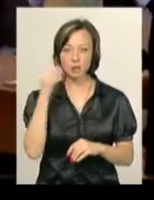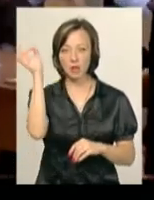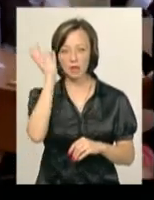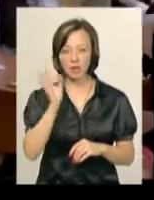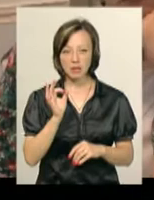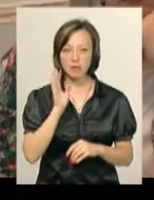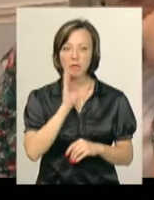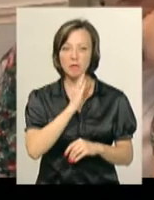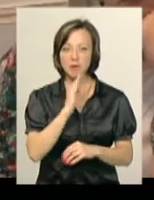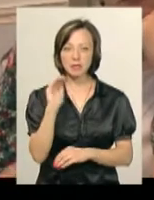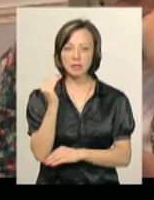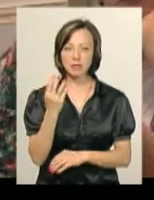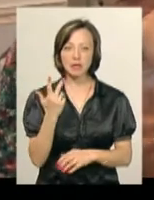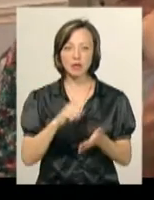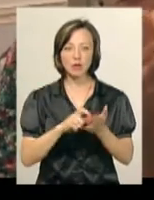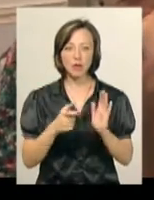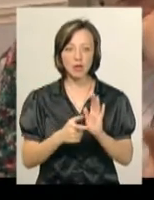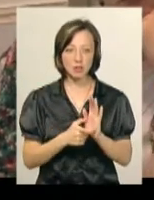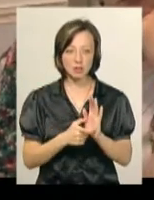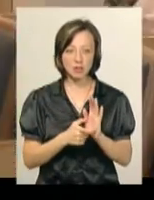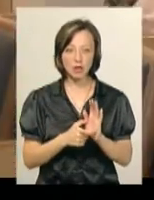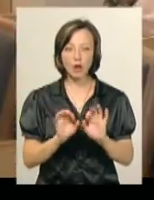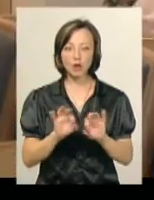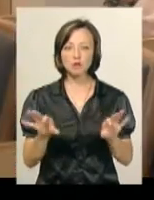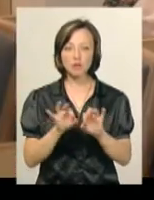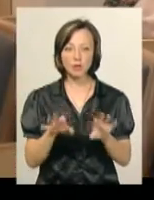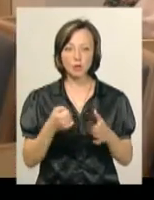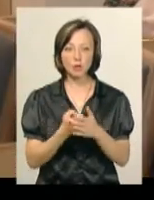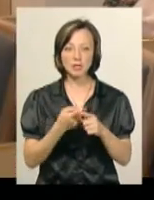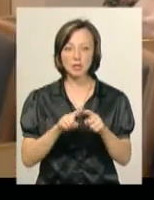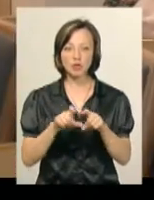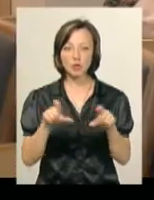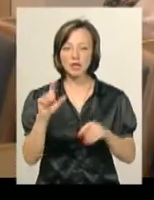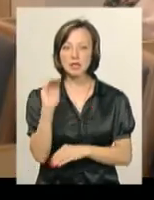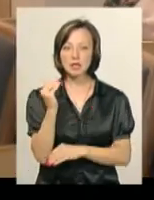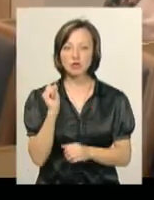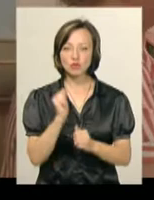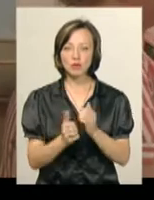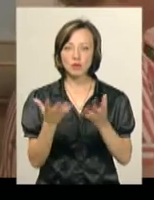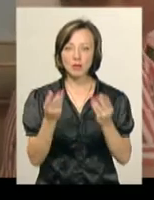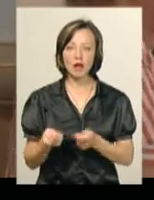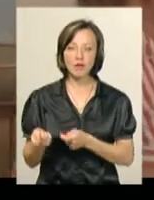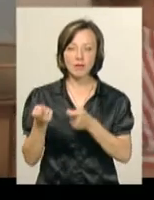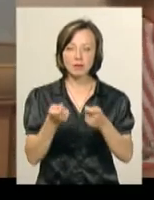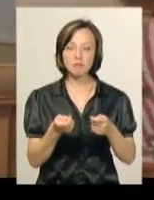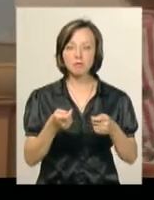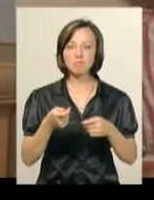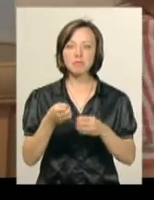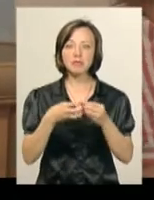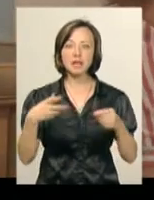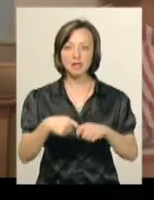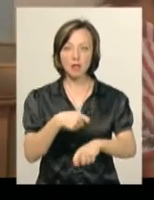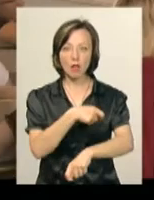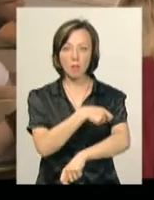німецьку. Мама учениці 3-го класу Юлія Кузнецова розповідає, до цієї школи свою дитину щодня довозить за 15 кілометрів із